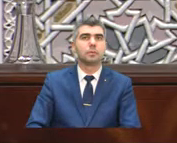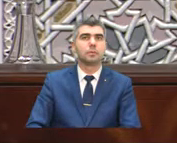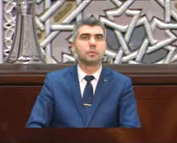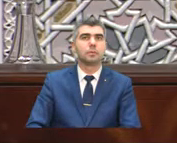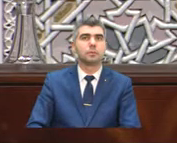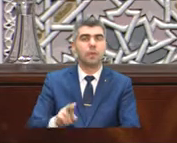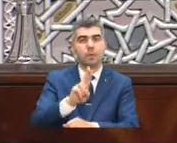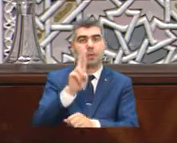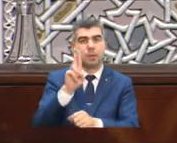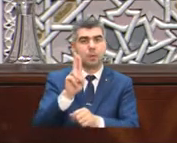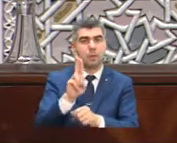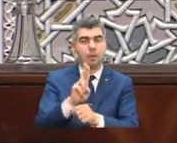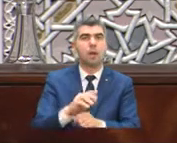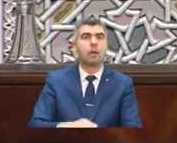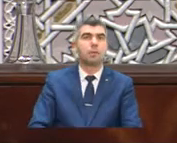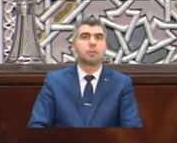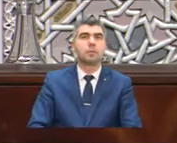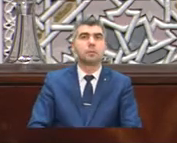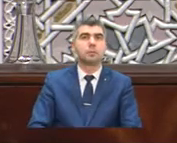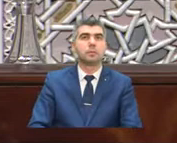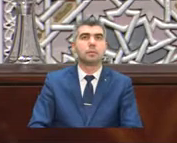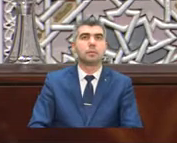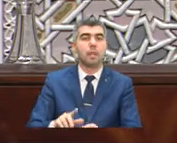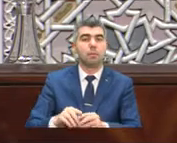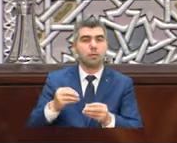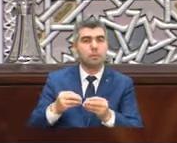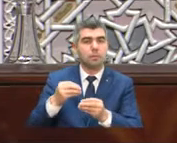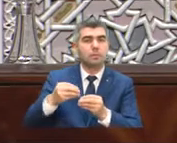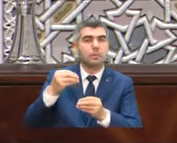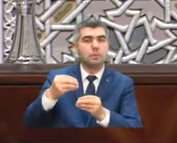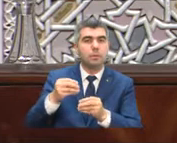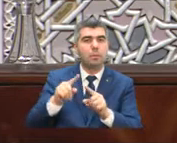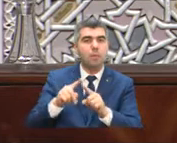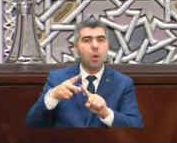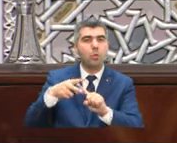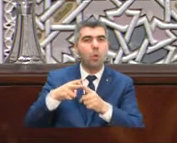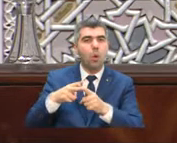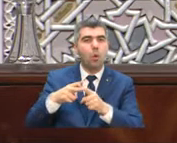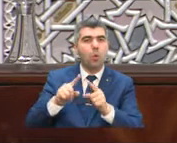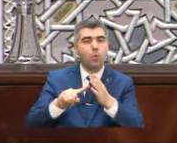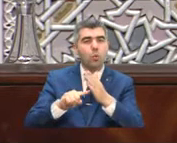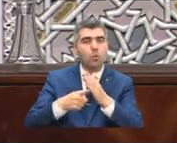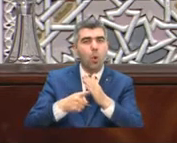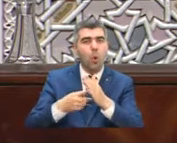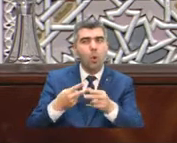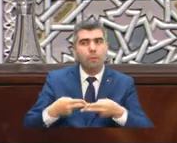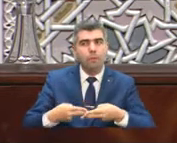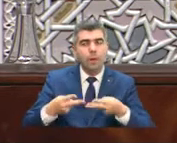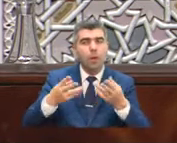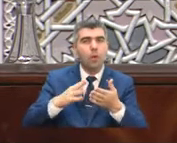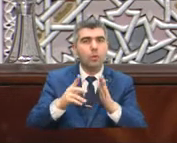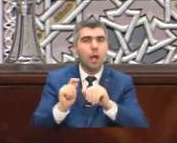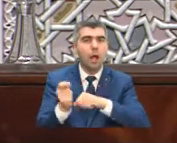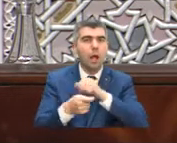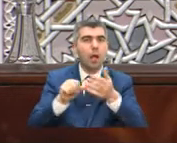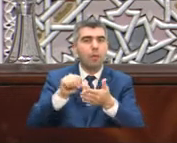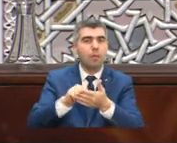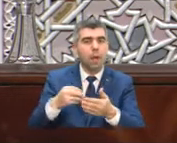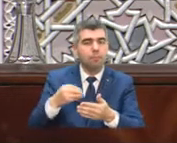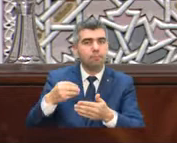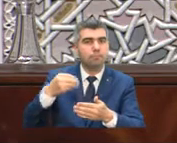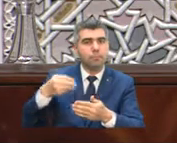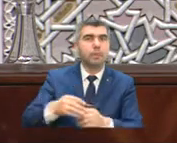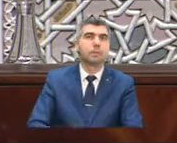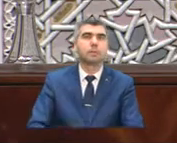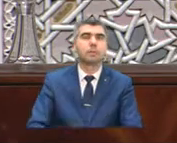في سؤال أول يتعلق بتعثر أشغال كهرباء العالم القروي وبعض الأقاليم للسيدات والسادة النواب المحترمين من